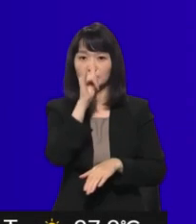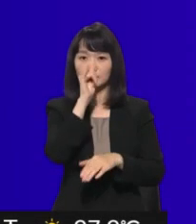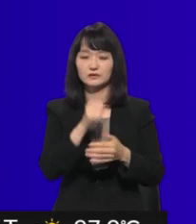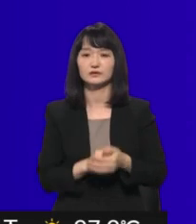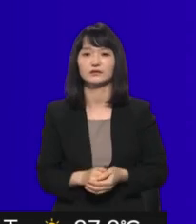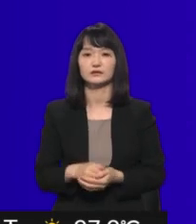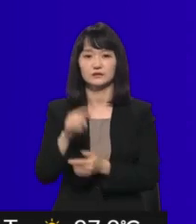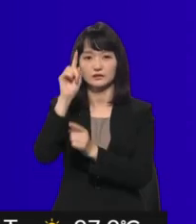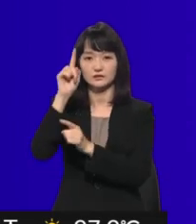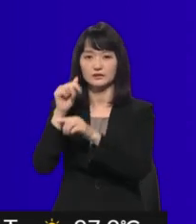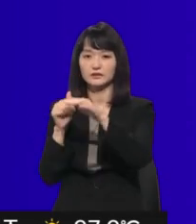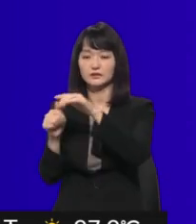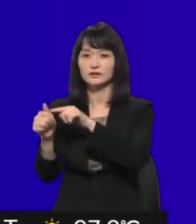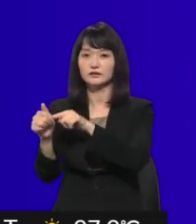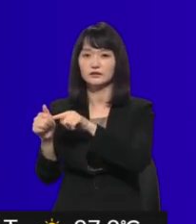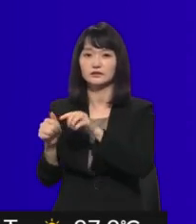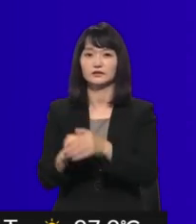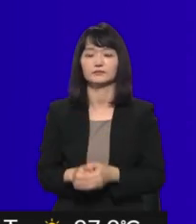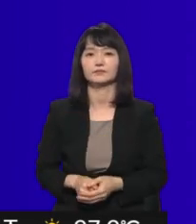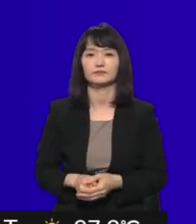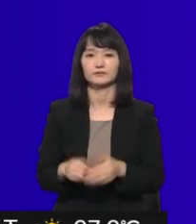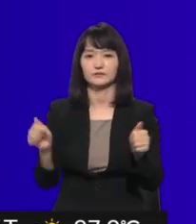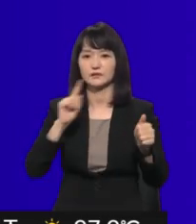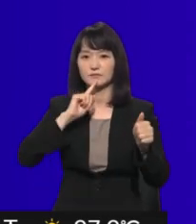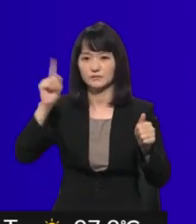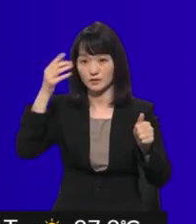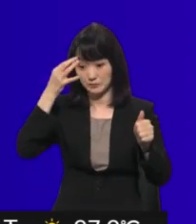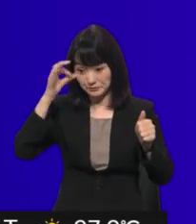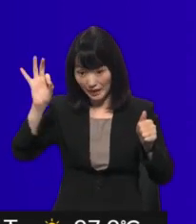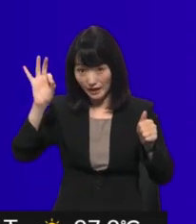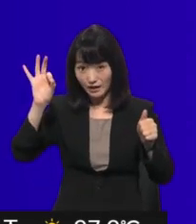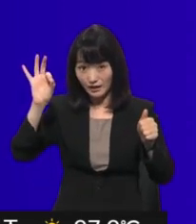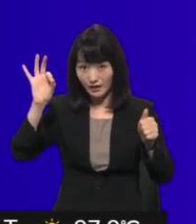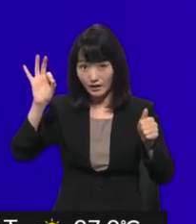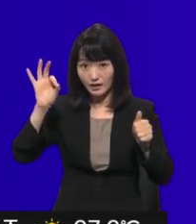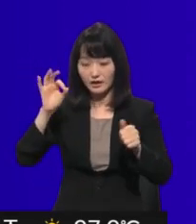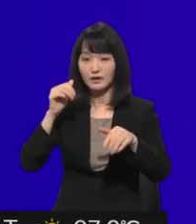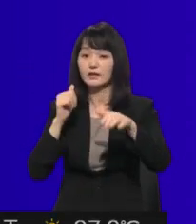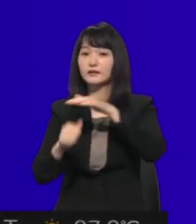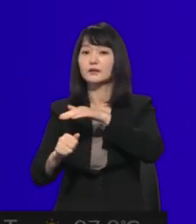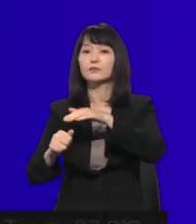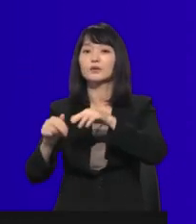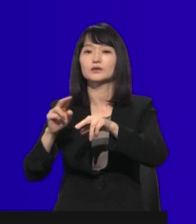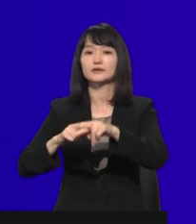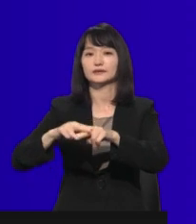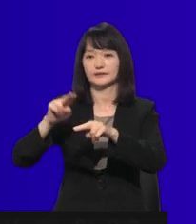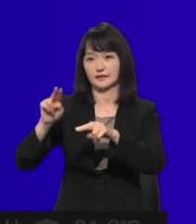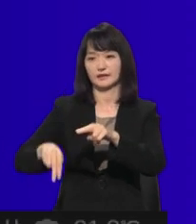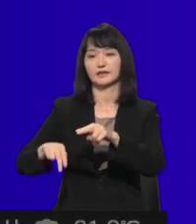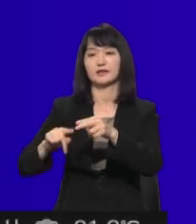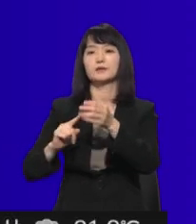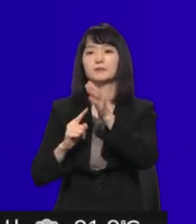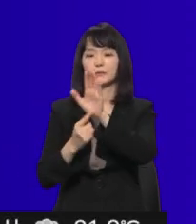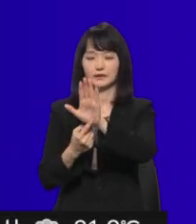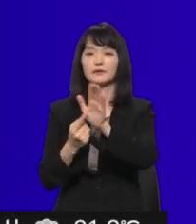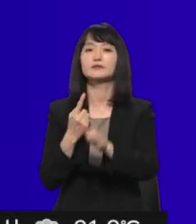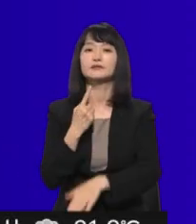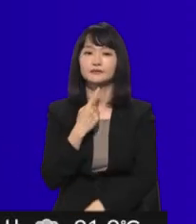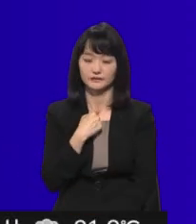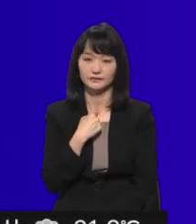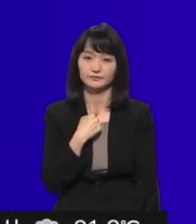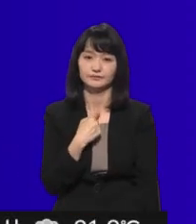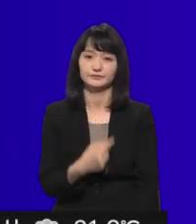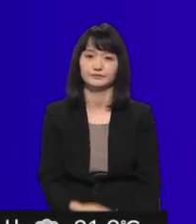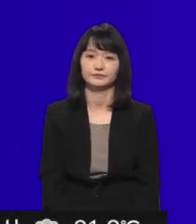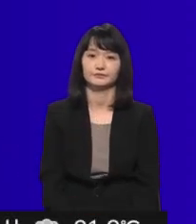전 대표가 가처분이 이용 되면 대표직을 사퇴하겠다 고 말을 했었다 이것은 과거 0입니다 했다고